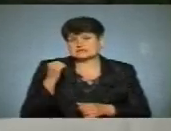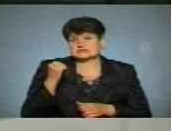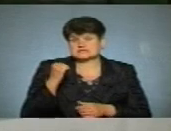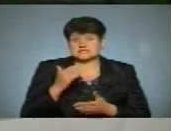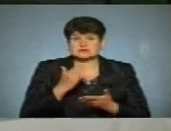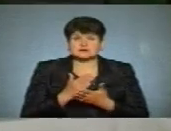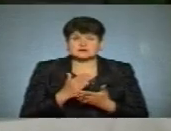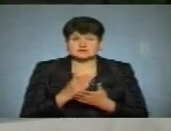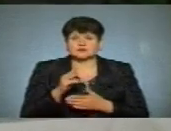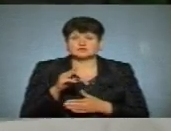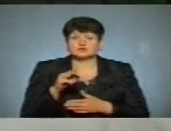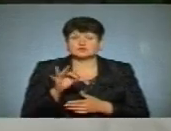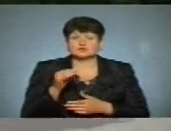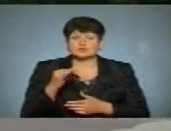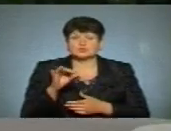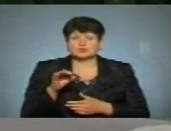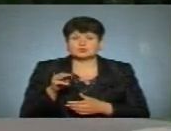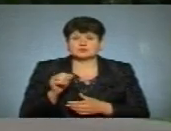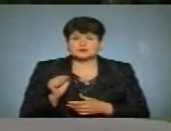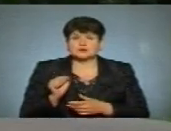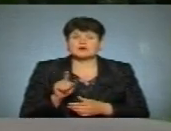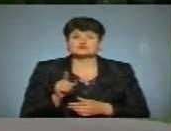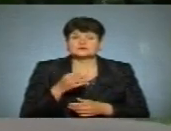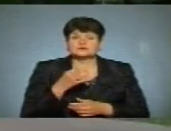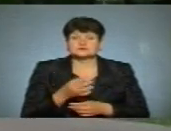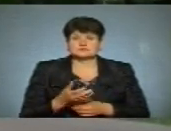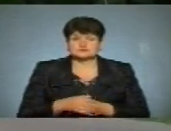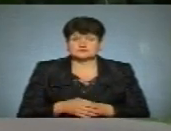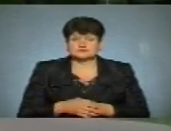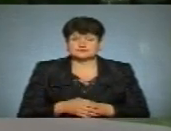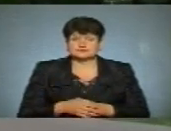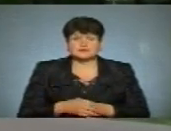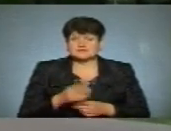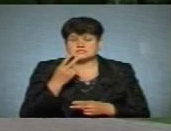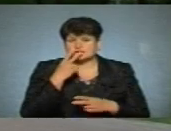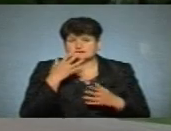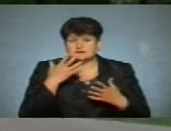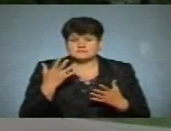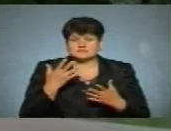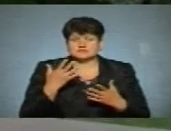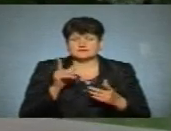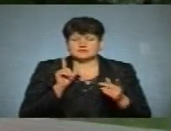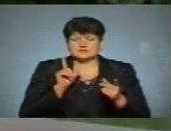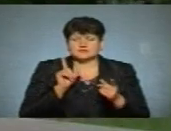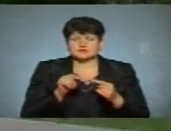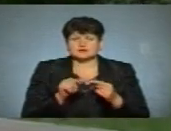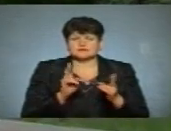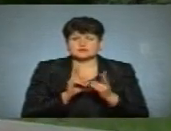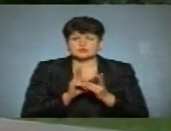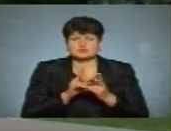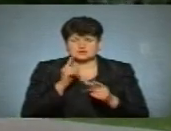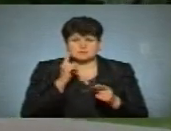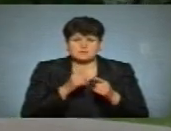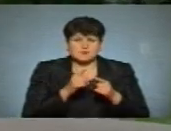стоїть Toyota. Що він розповів, той водій? Задивився, їхав на зустріч там, його брат. Він